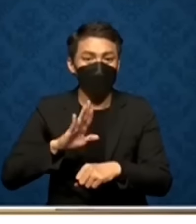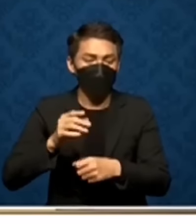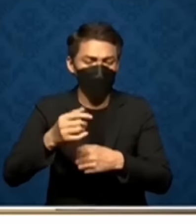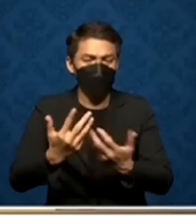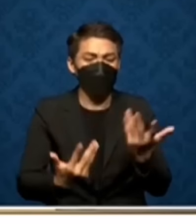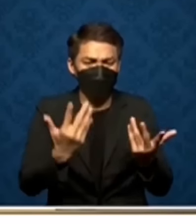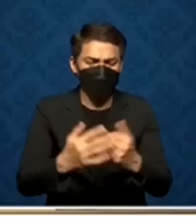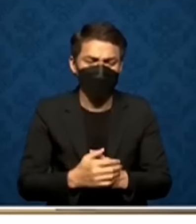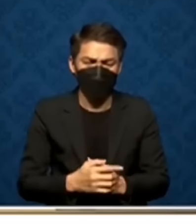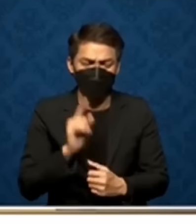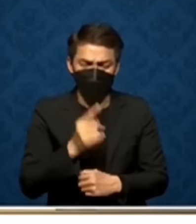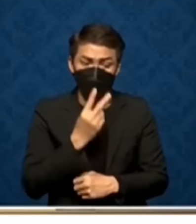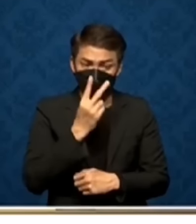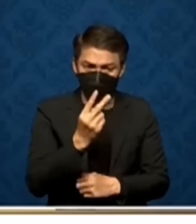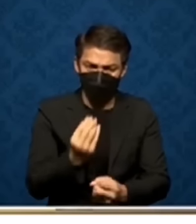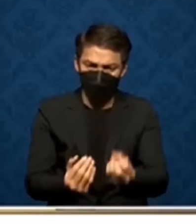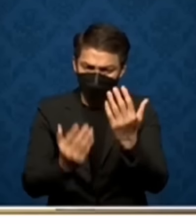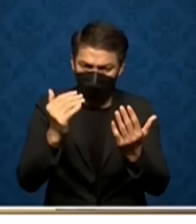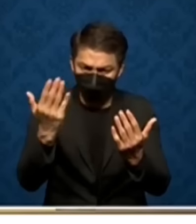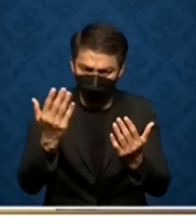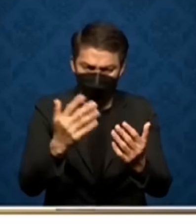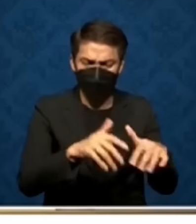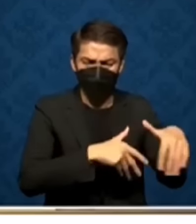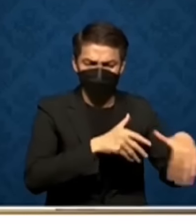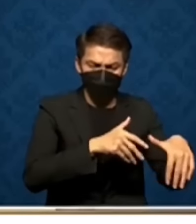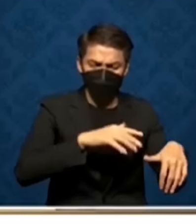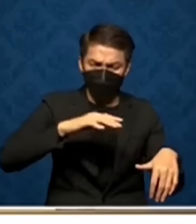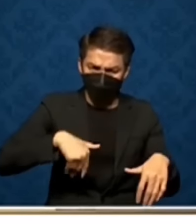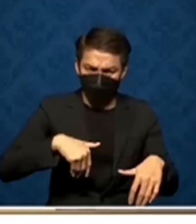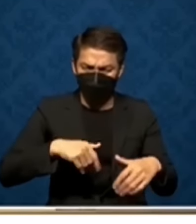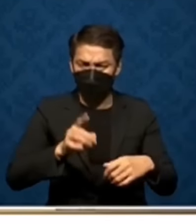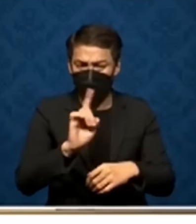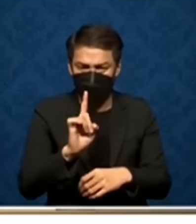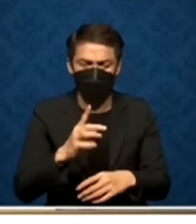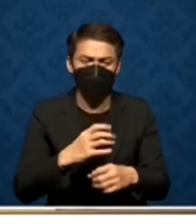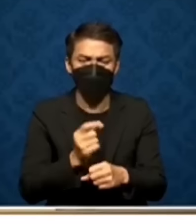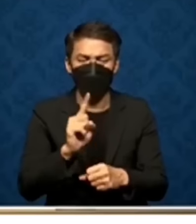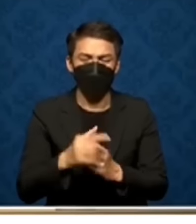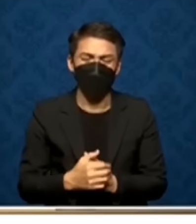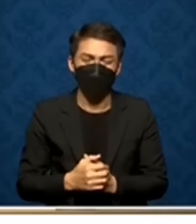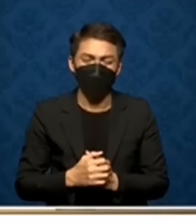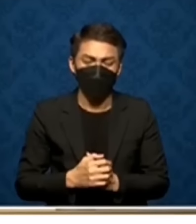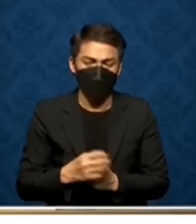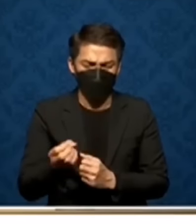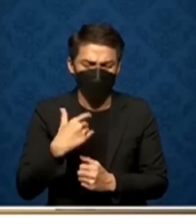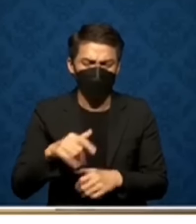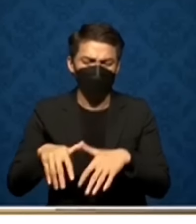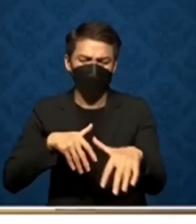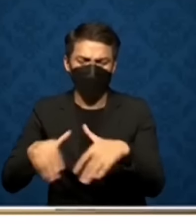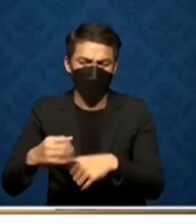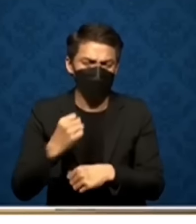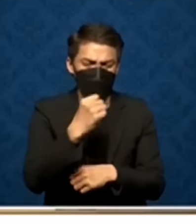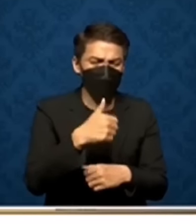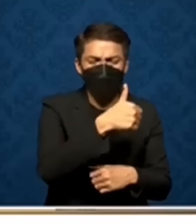อยู่ก่อนป่าหรือป่าอยู่ก่อนการตัดสินใจอันนั้นท่านเห็นว่าประชาชนไม่มีทางสู้ท่านการตัดสินใ